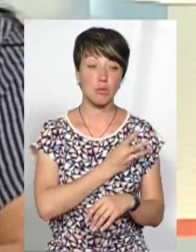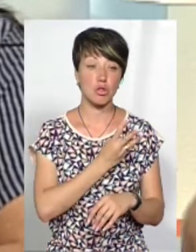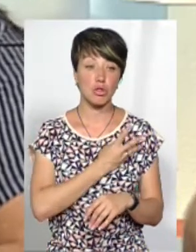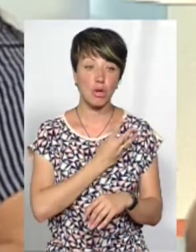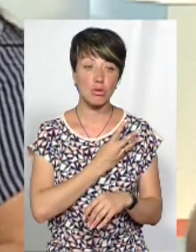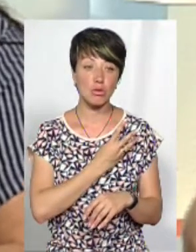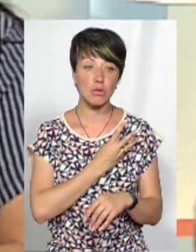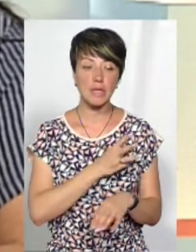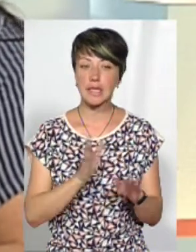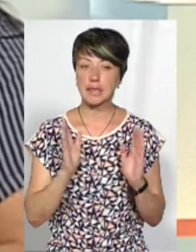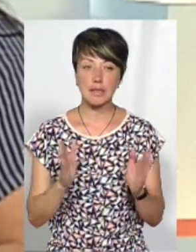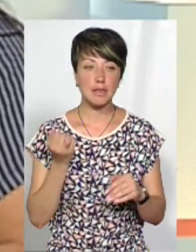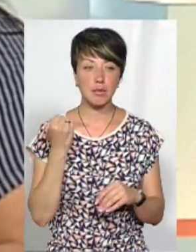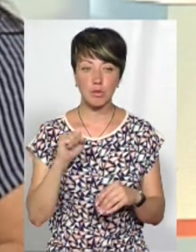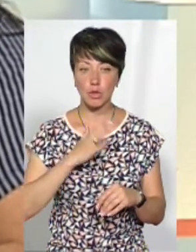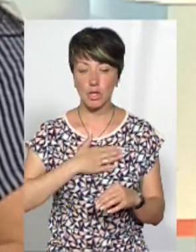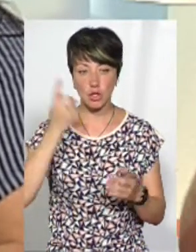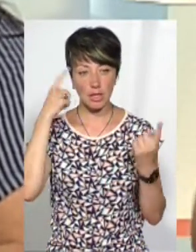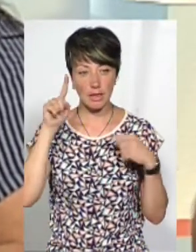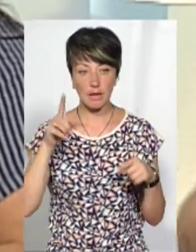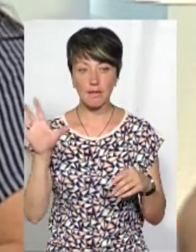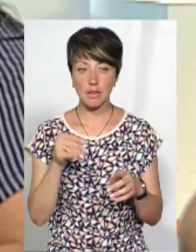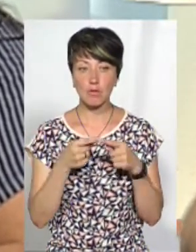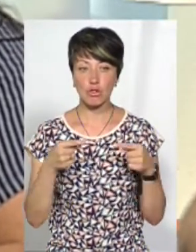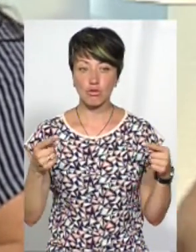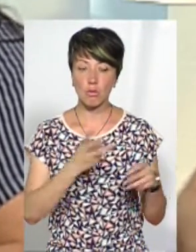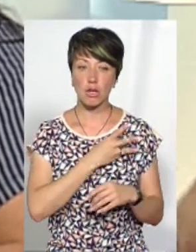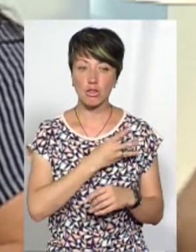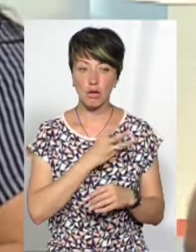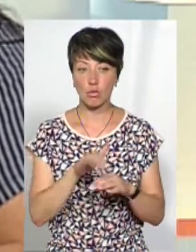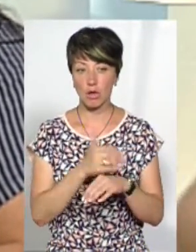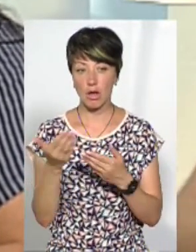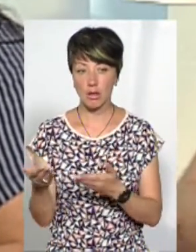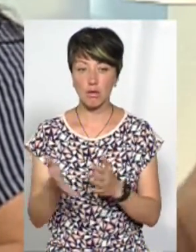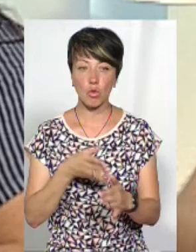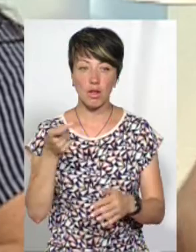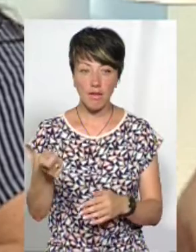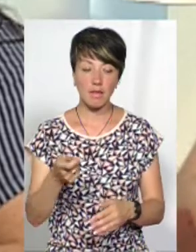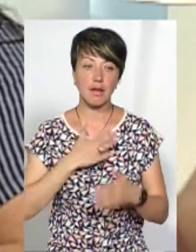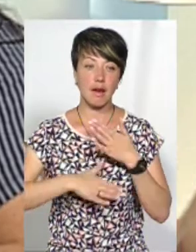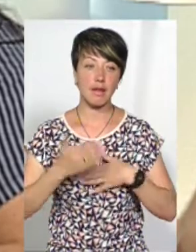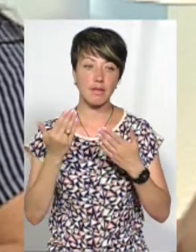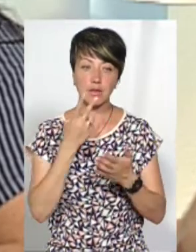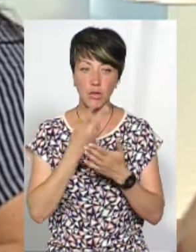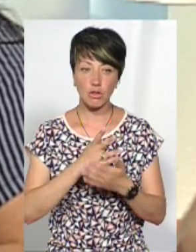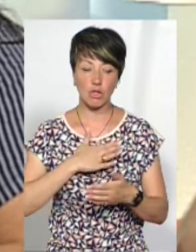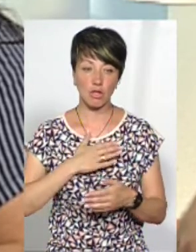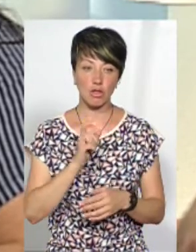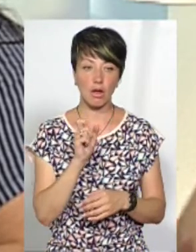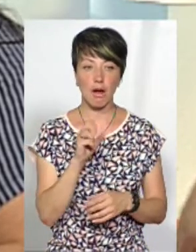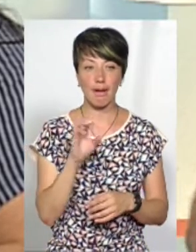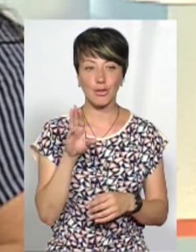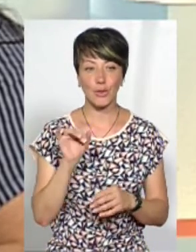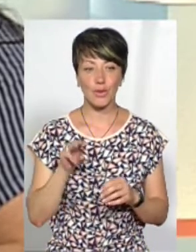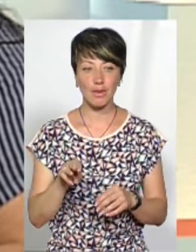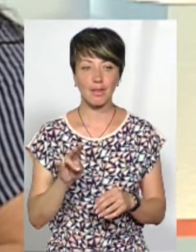речі, це не тільки переможцям наших ідей гаражів, а всім іншим бажаючим, будь ласка, подавайтесь, будемо раді вас бачити на наших хакатонах.